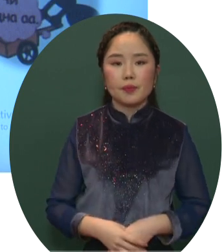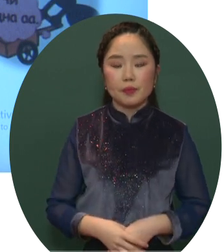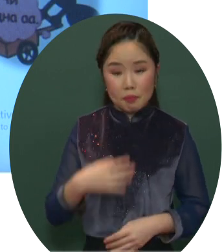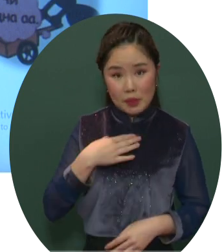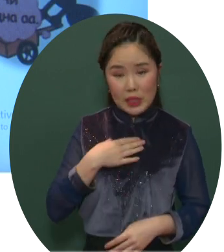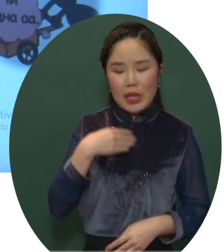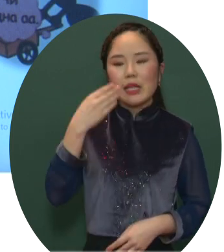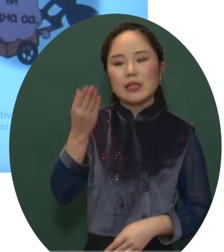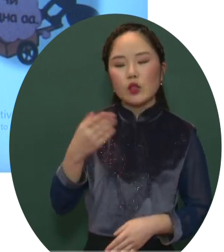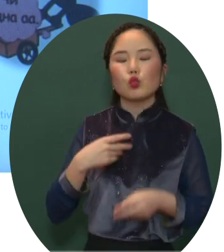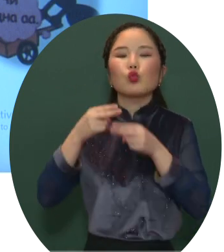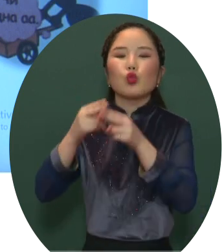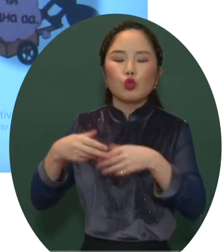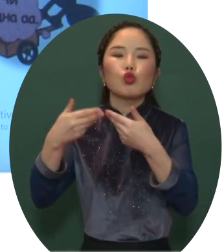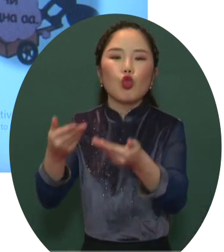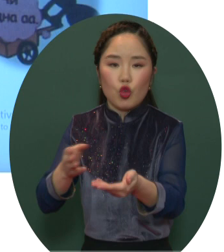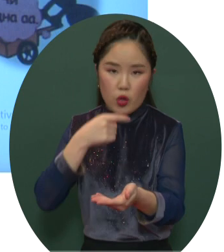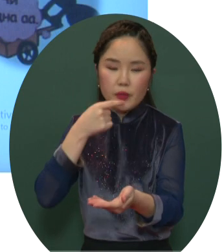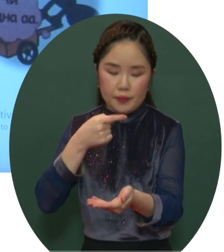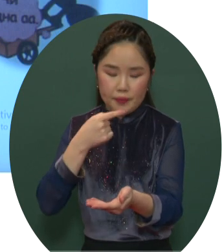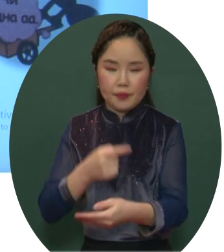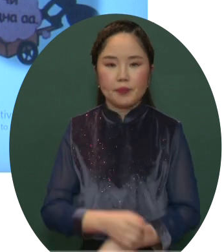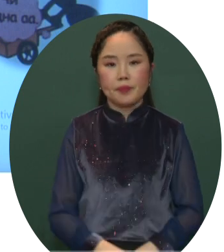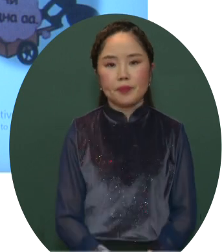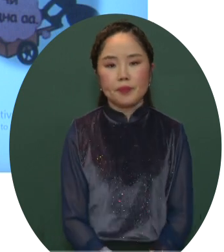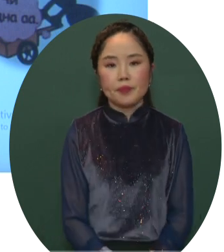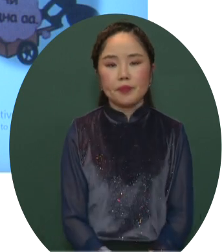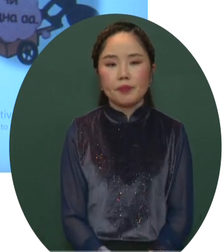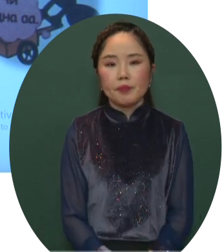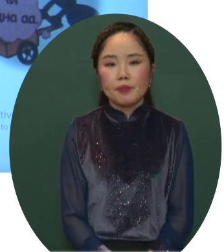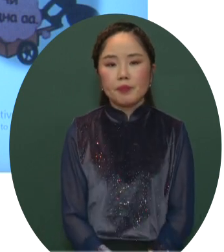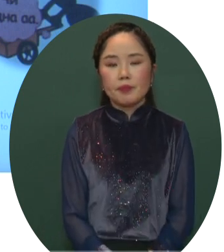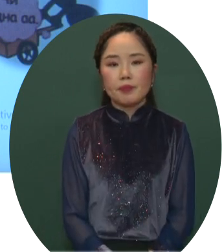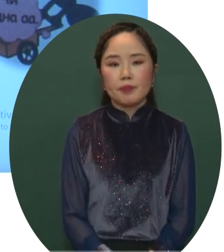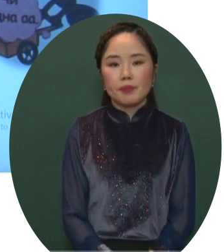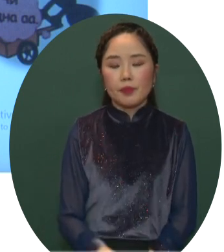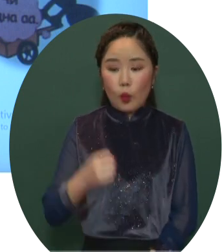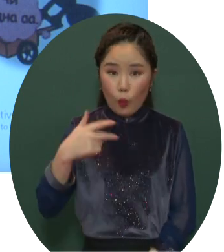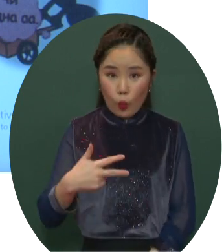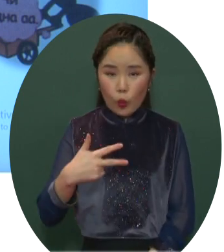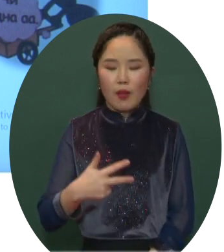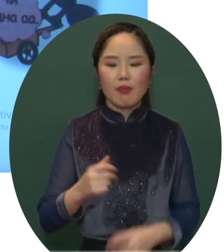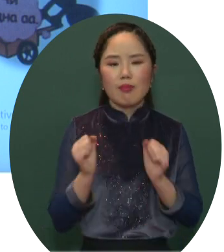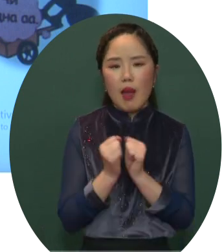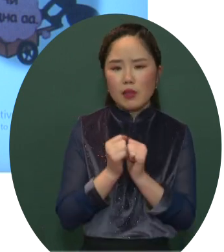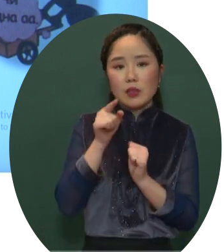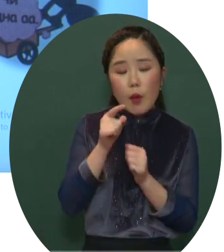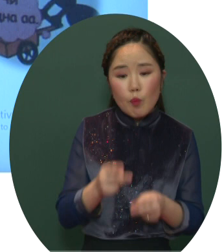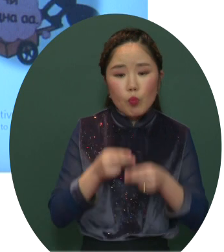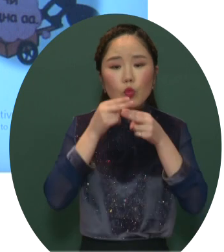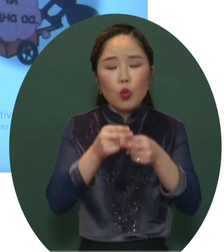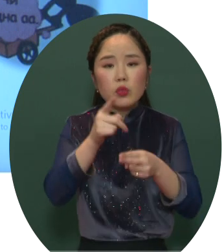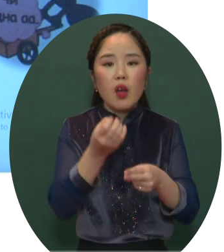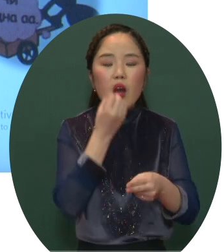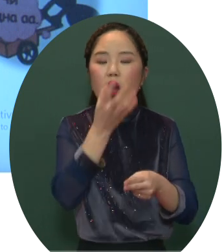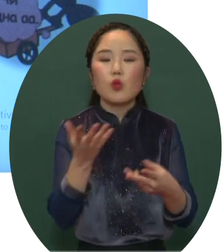Би туслая гэж хэлэх нэ. За, найз чинь чам тусалсан үед юу гэж хэлэх